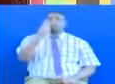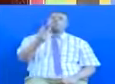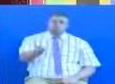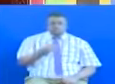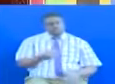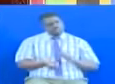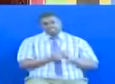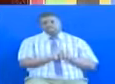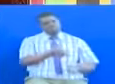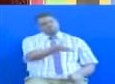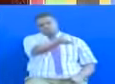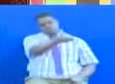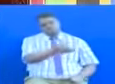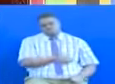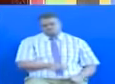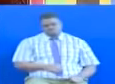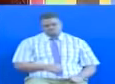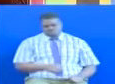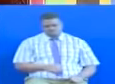tatizo.